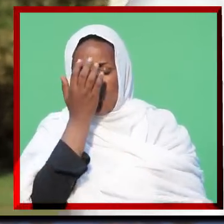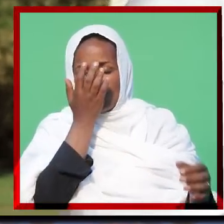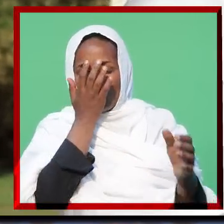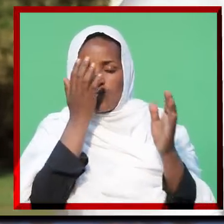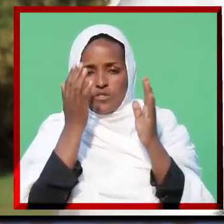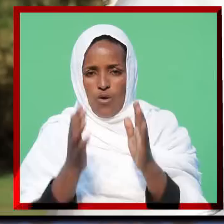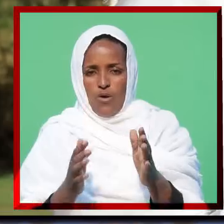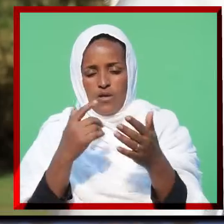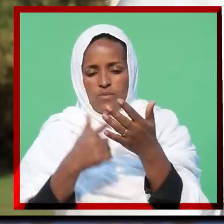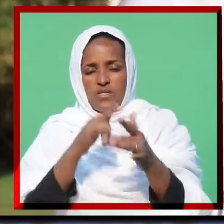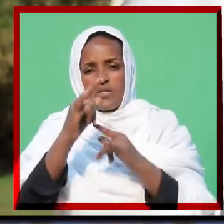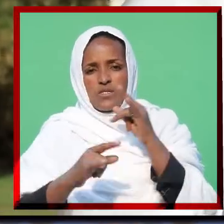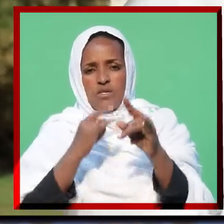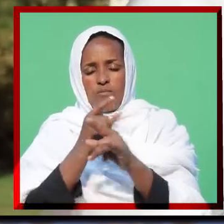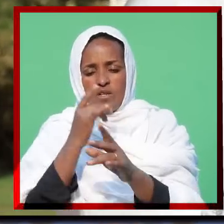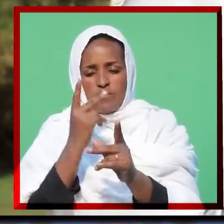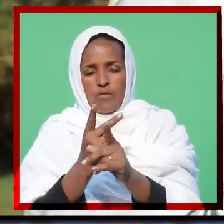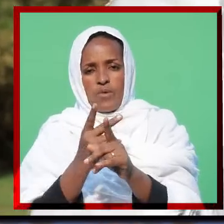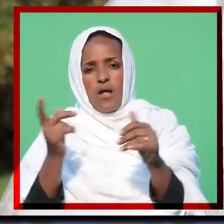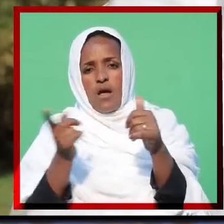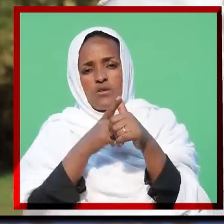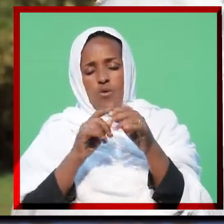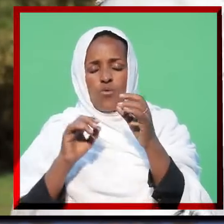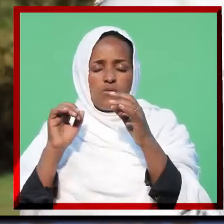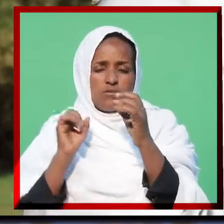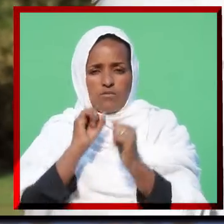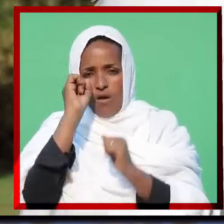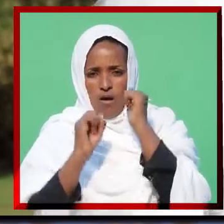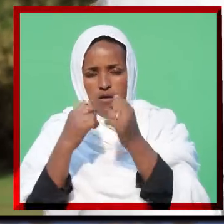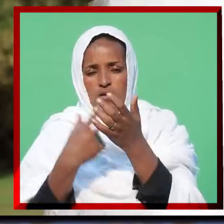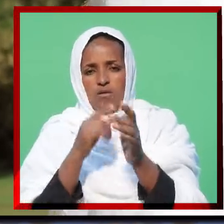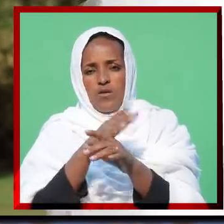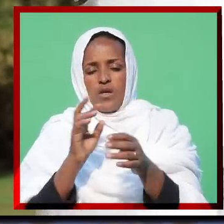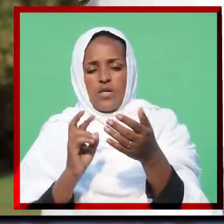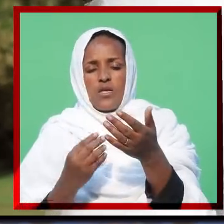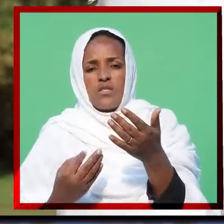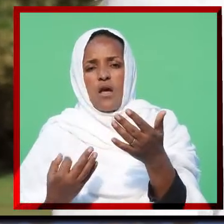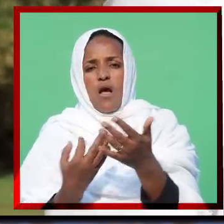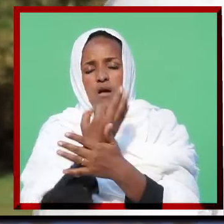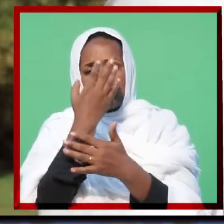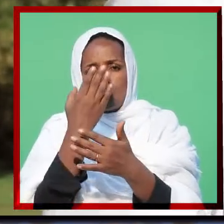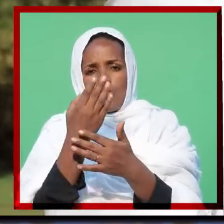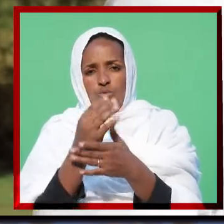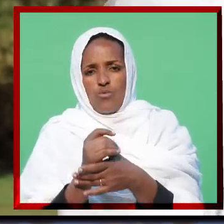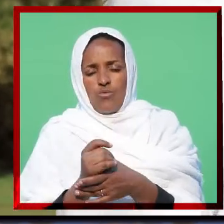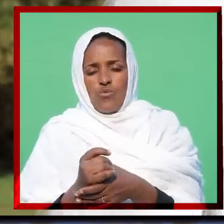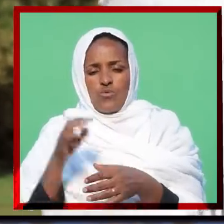ኦርቶዶክሳውያን በዚህ ዘመን የሚጠብቀን አንዱ ተጋድሎ ይሄ ነው። ምን? የተሐድሶ ኑፋቄን